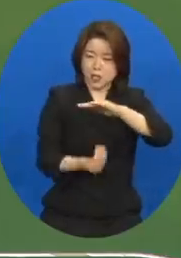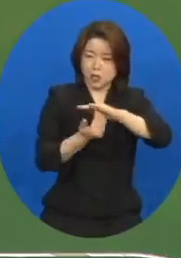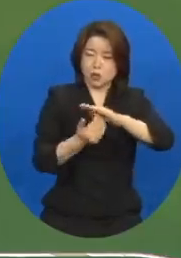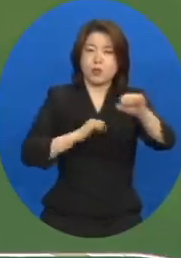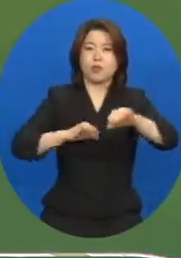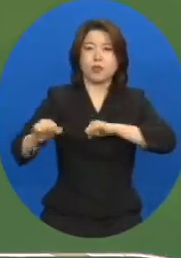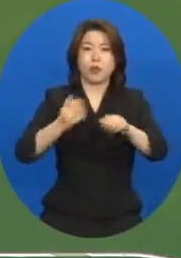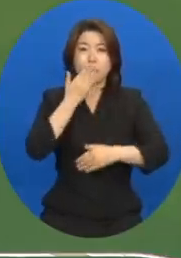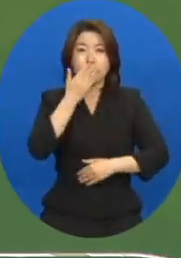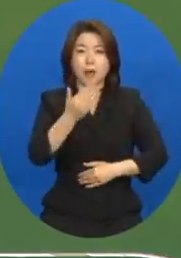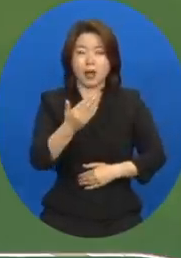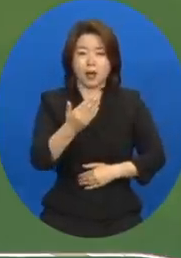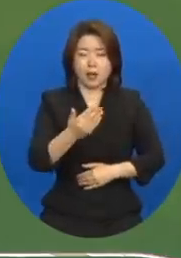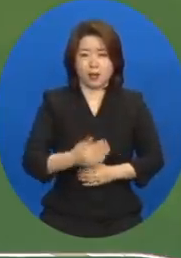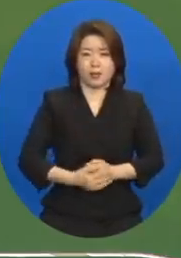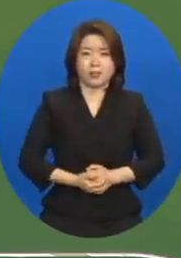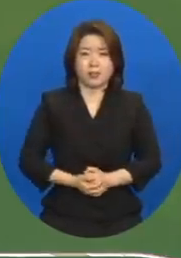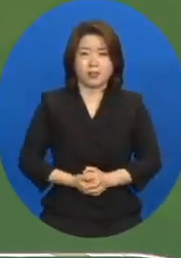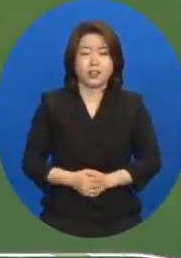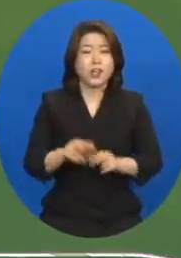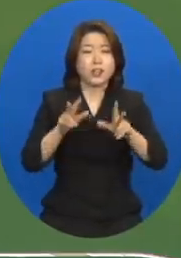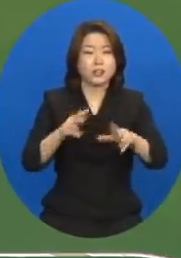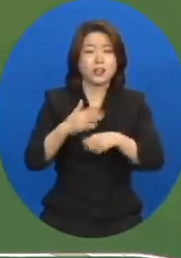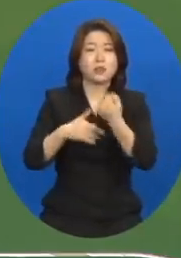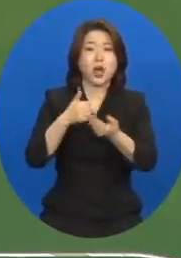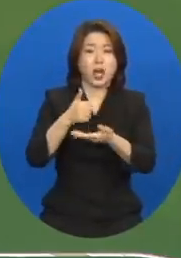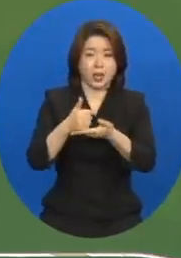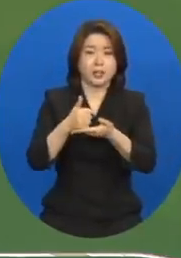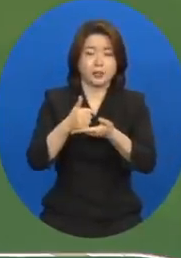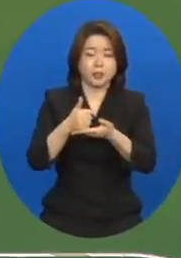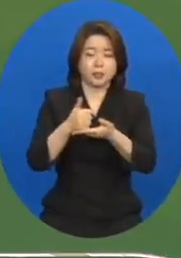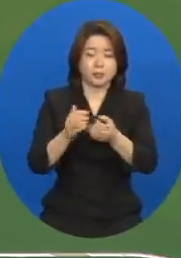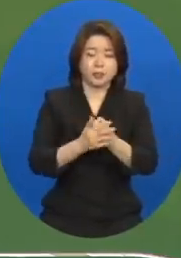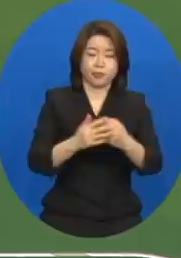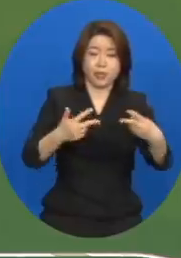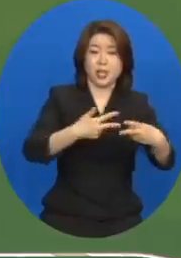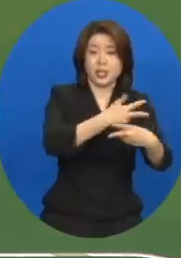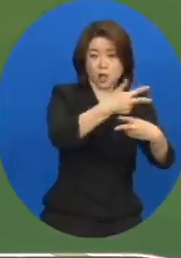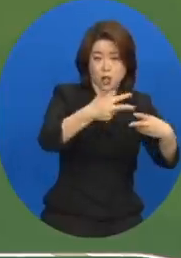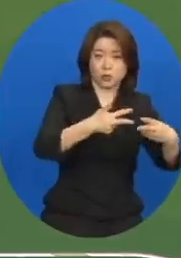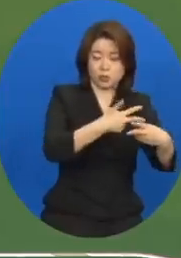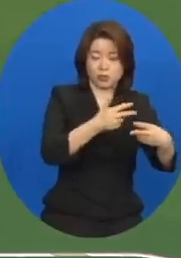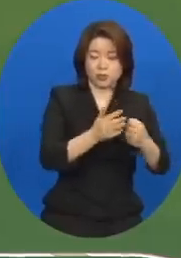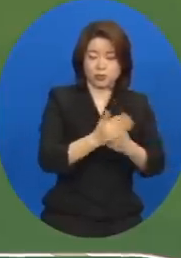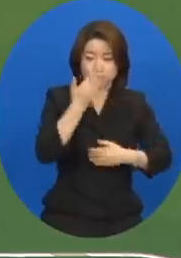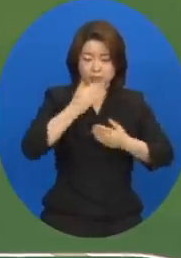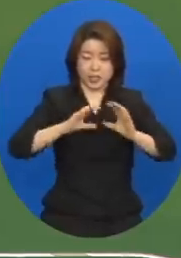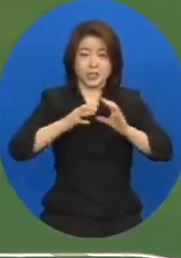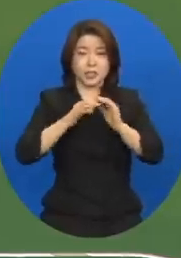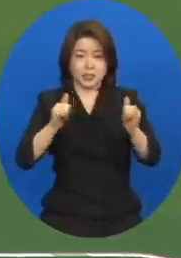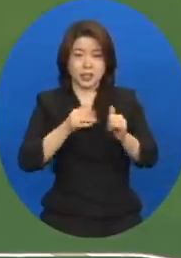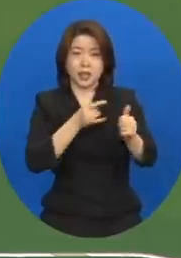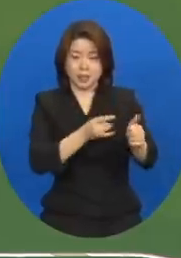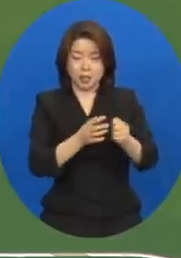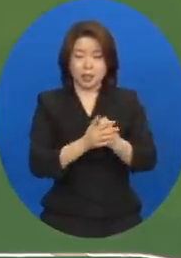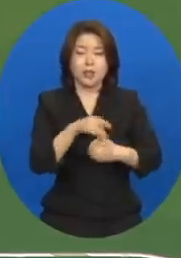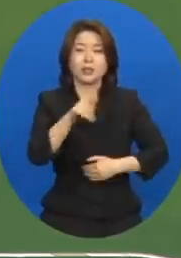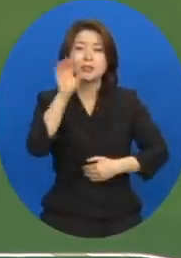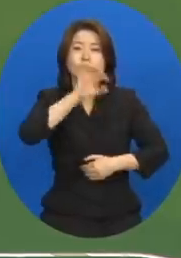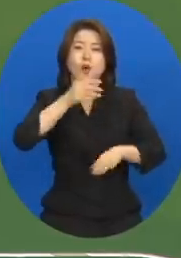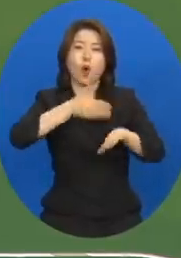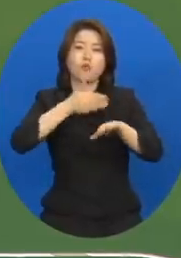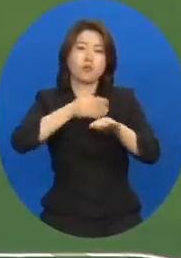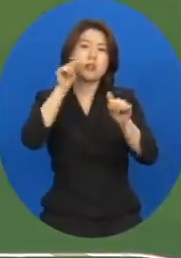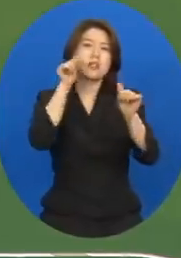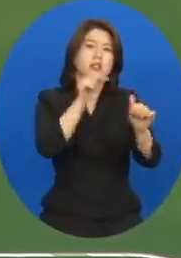일어나요. 지금 하나님께서 여리고성에서 이스라엘 백성들에게 그 훈련을